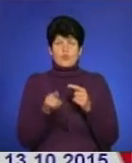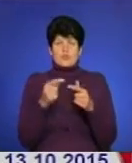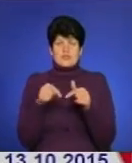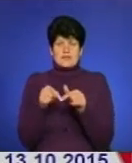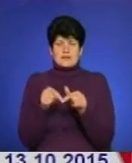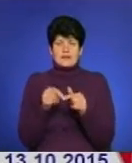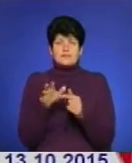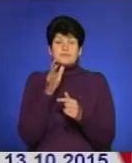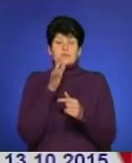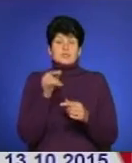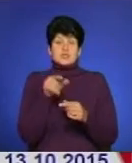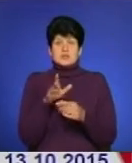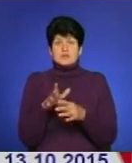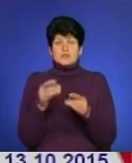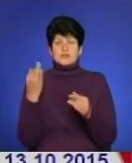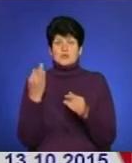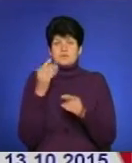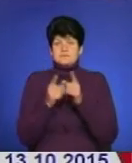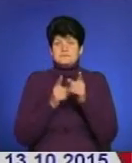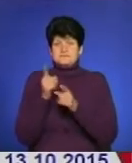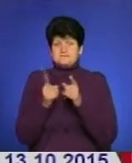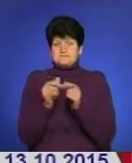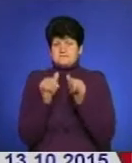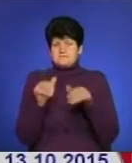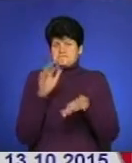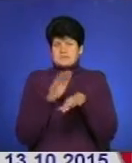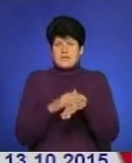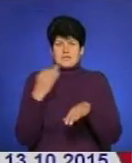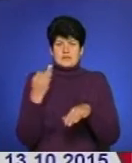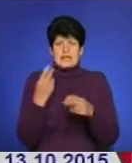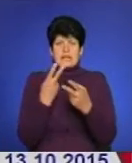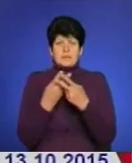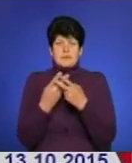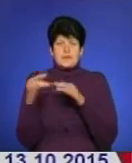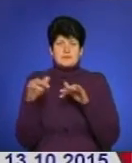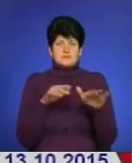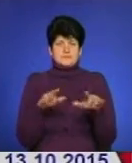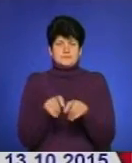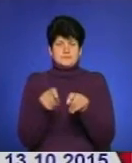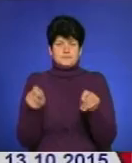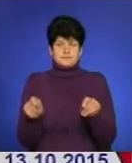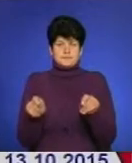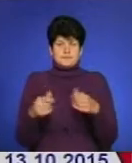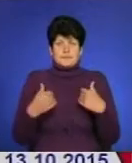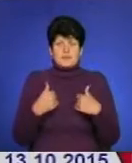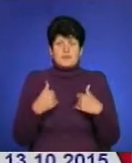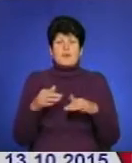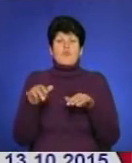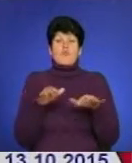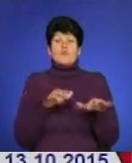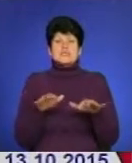історія з реконструкцією обростає новими цікавими фактами і відкритими кримінальними провадженнями. Ми в